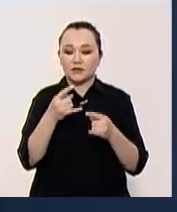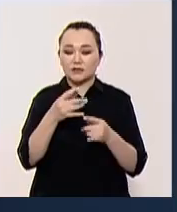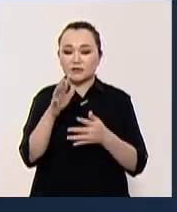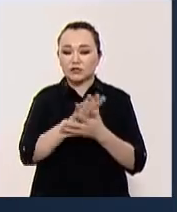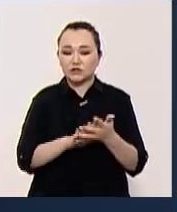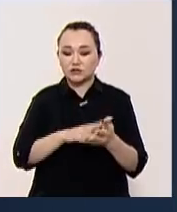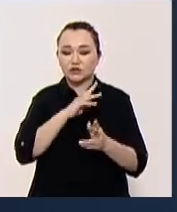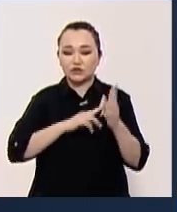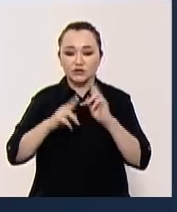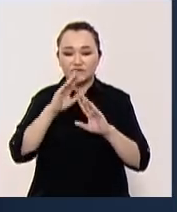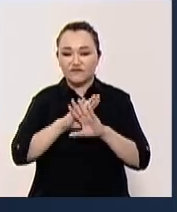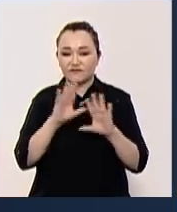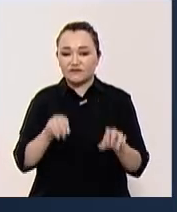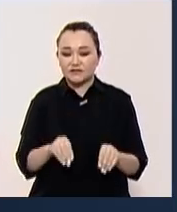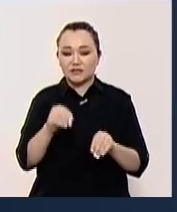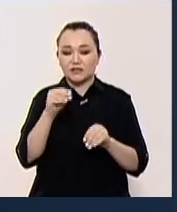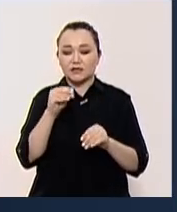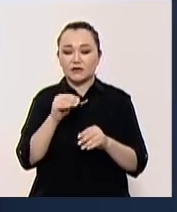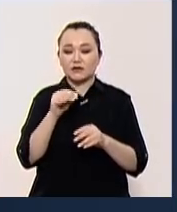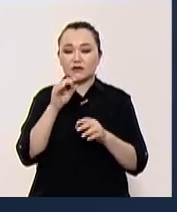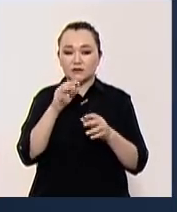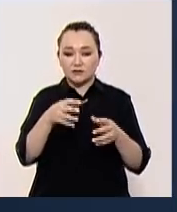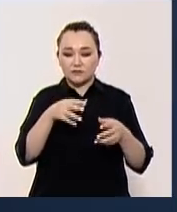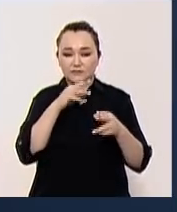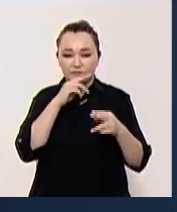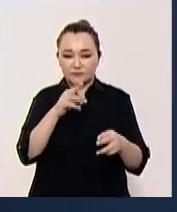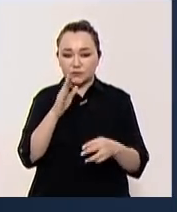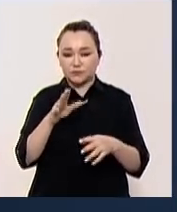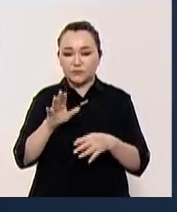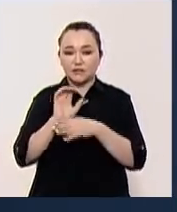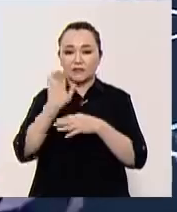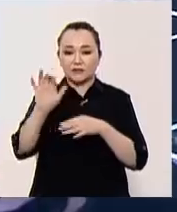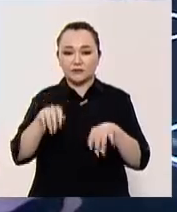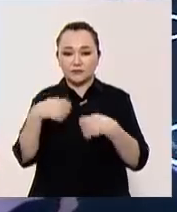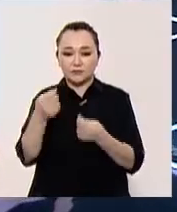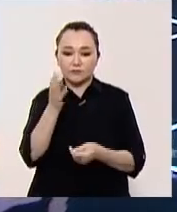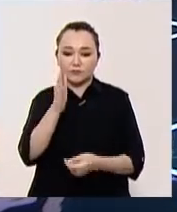арыз шағымын қараусыз қалдырмайды, жергілікті атқарушы органдарға жеткіземіз.